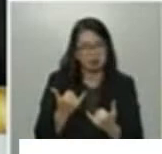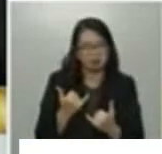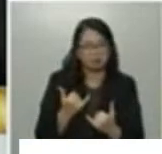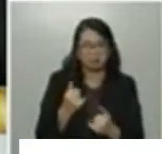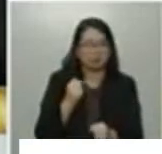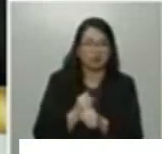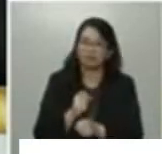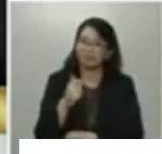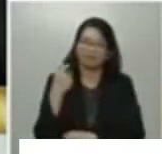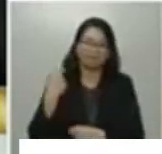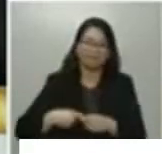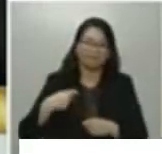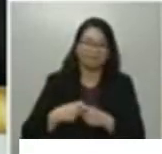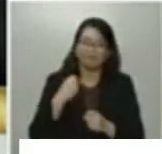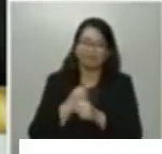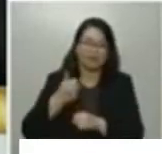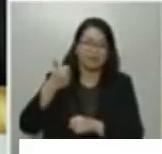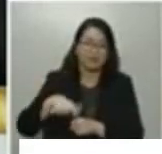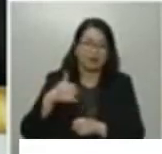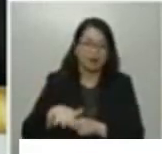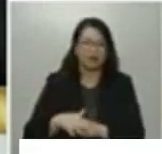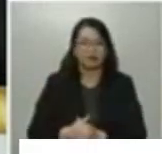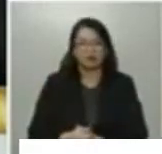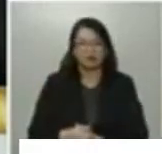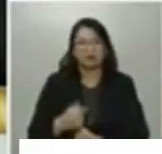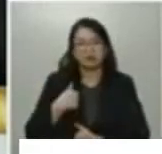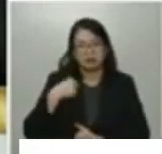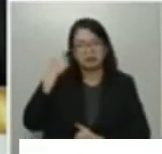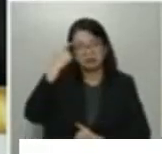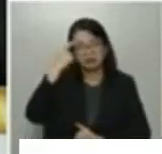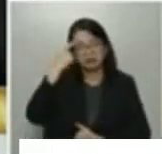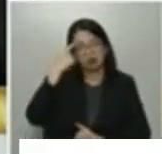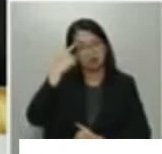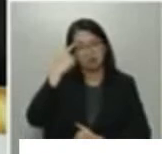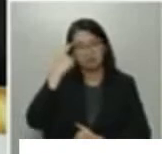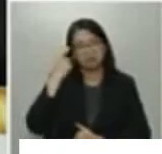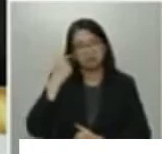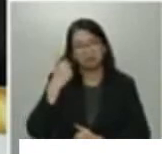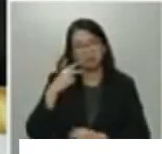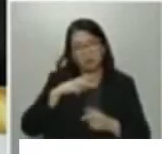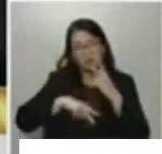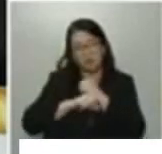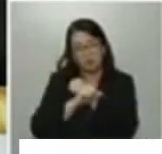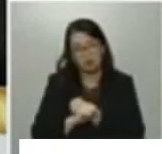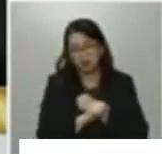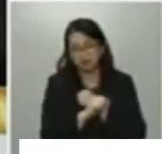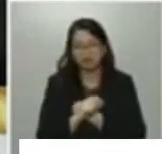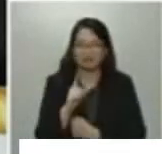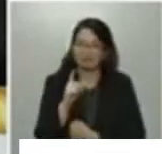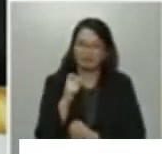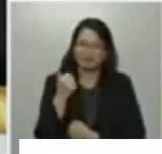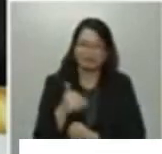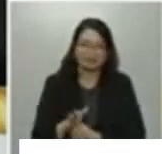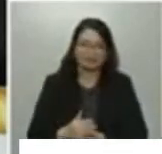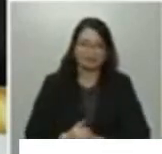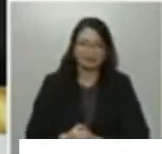ศึกษามาก่อนก็ตามนี่ก็คือสิ่งที่ผมอยากนำกราบเรียนครับท่านประธานที่เคารพครับ